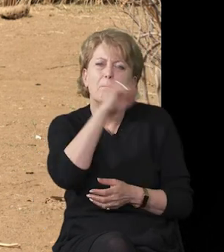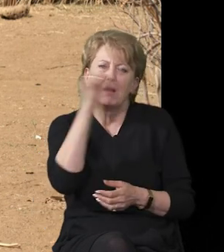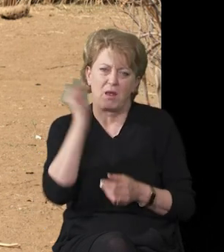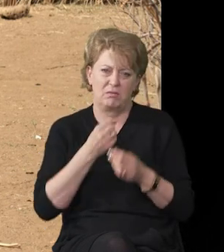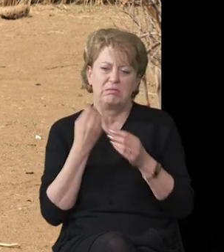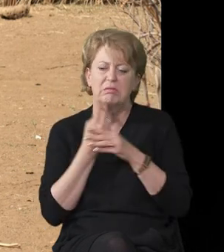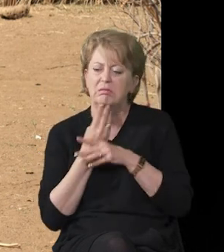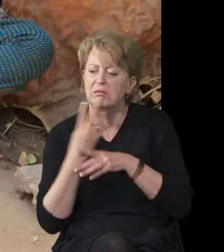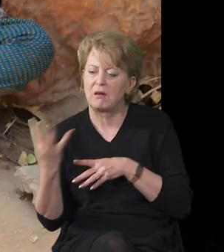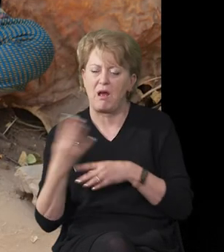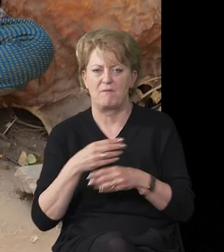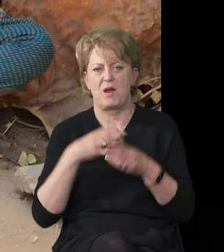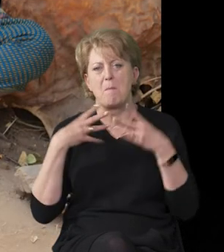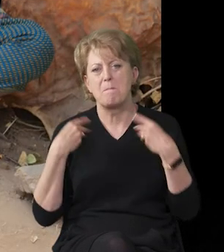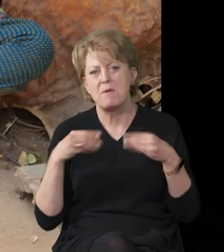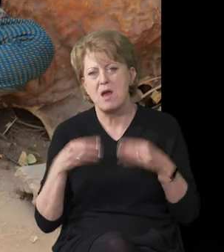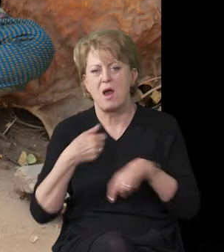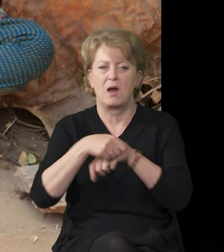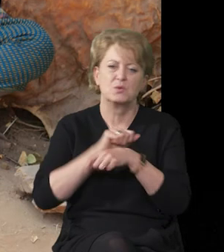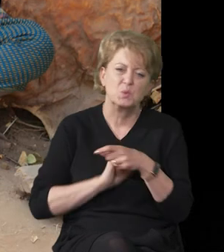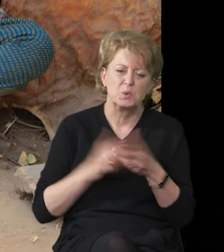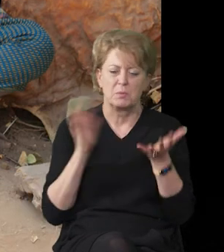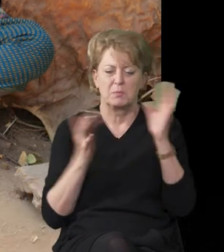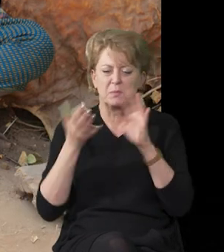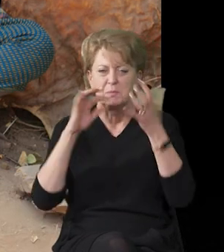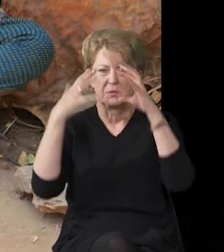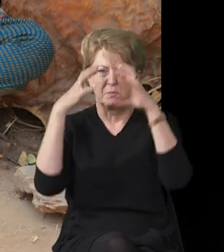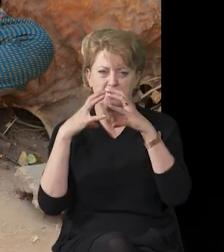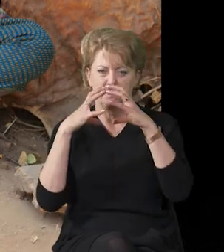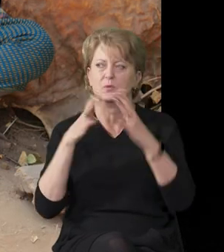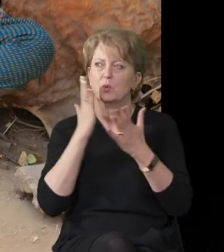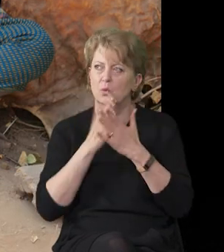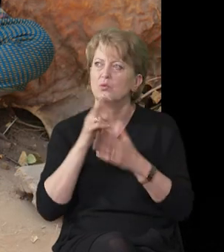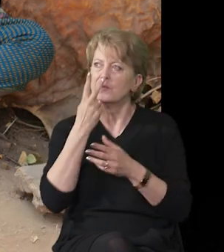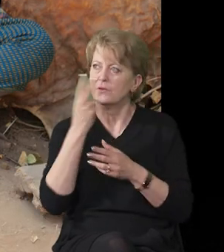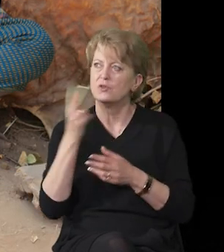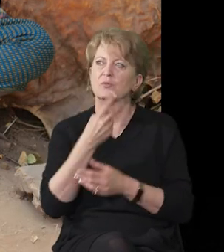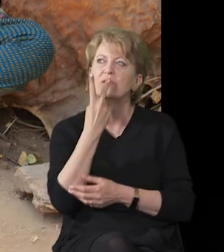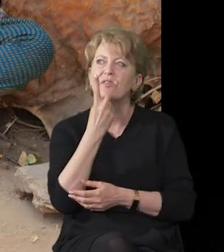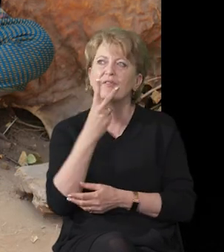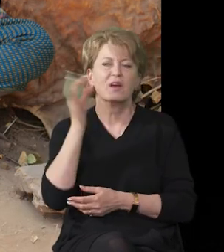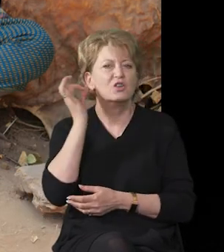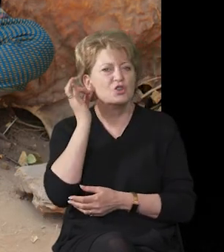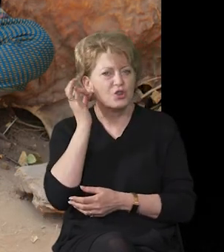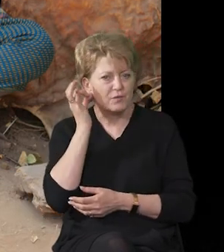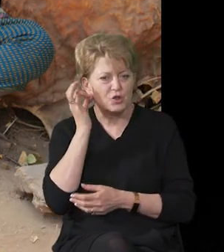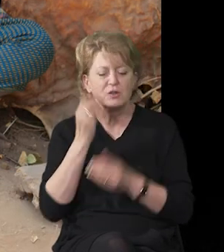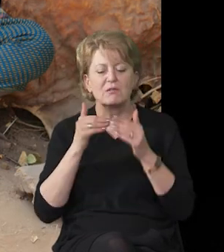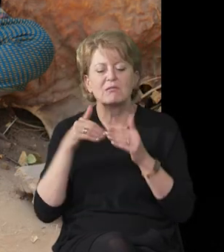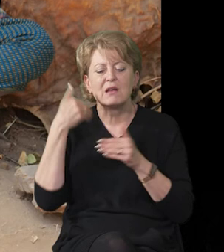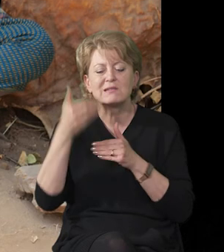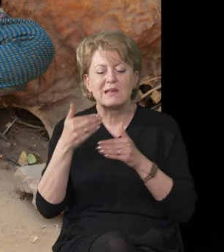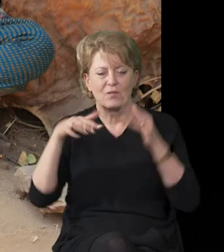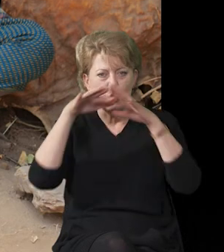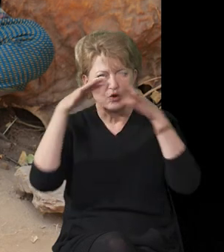trzcina, czasami blacha, jakieś skóry i tak dalej. Tutaj dwie dziewczyny, które są na zewnątrz namiotów, tych